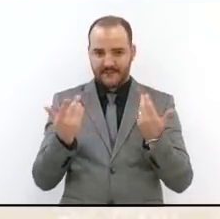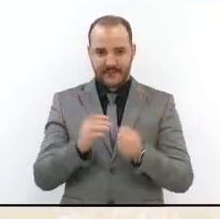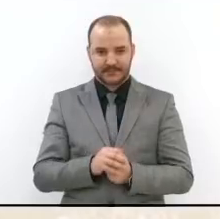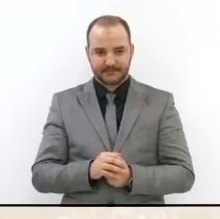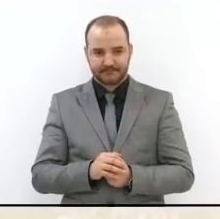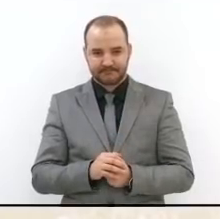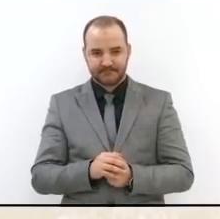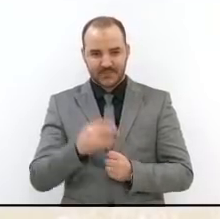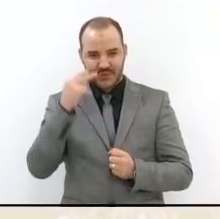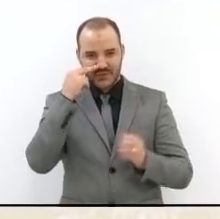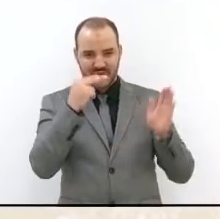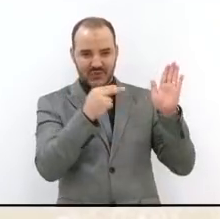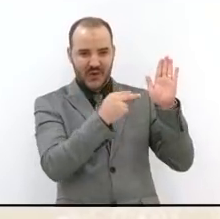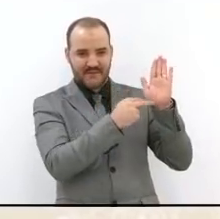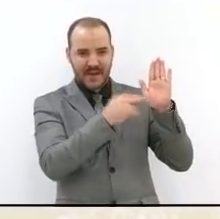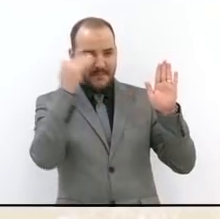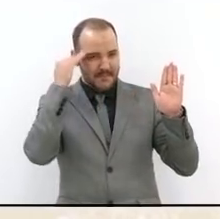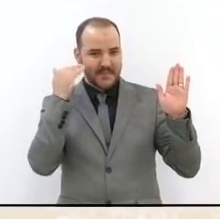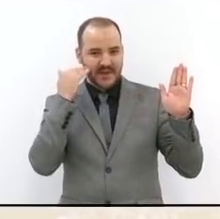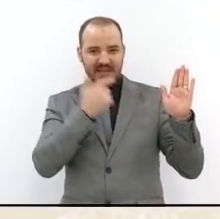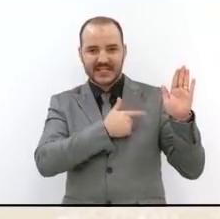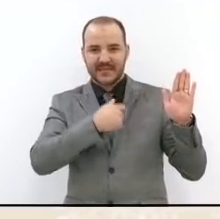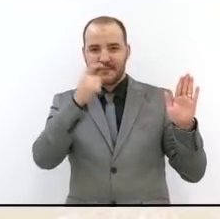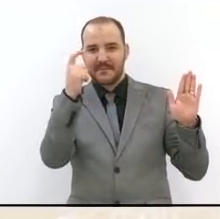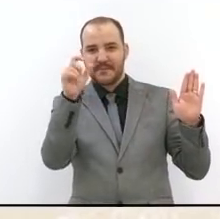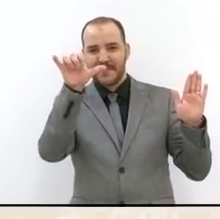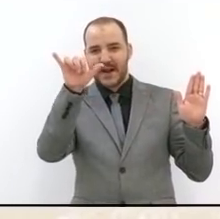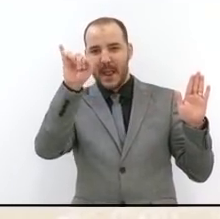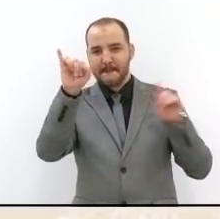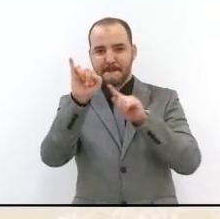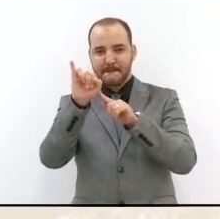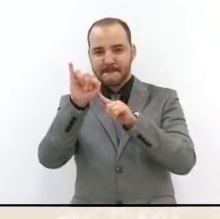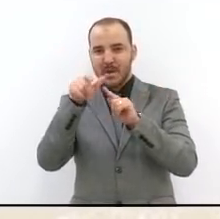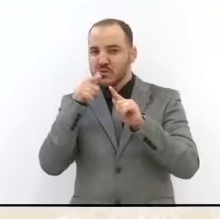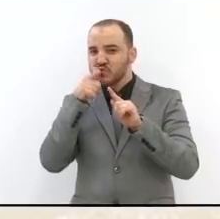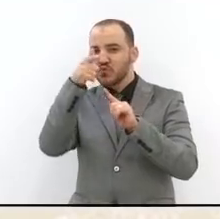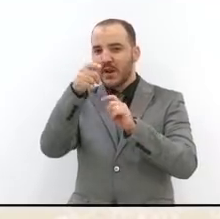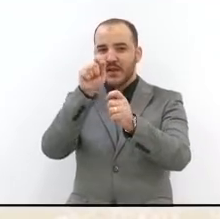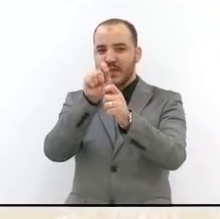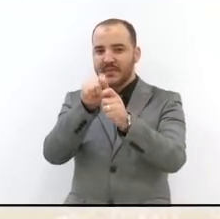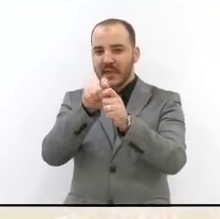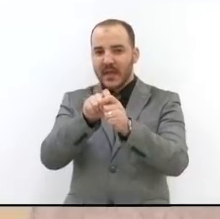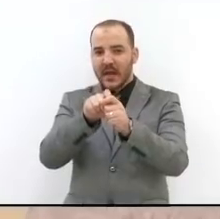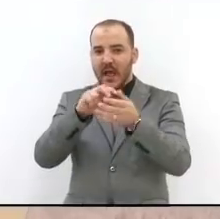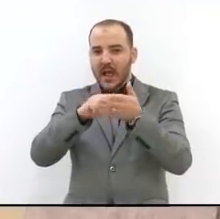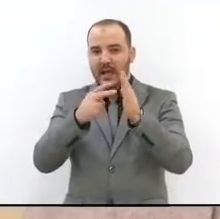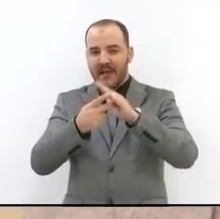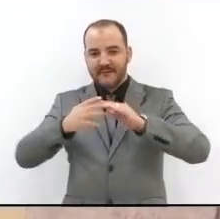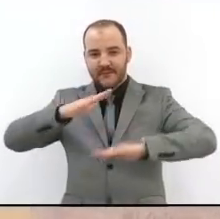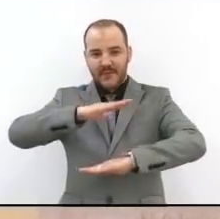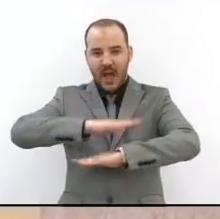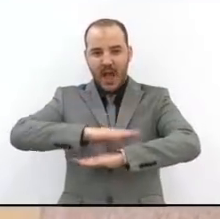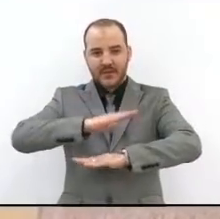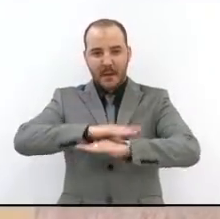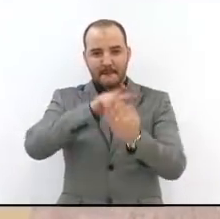هذه هي زميلتكم ريم، تريد أن تذكركم ببعض آداب التلاوة التي يجب أن